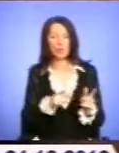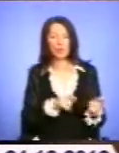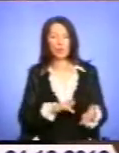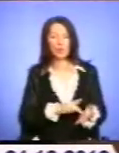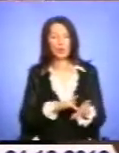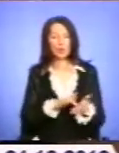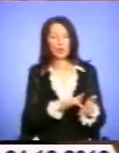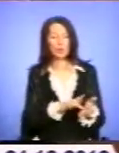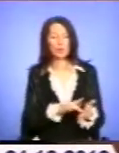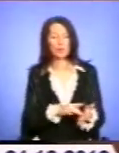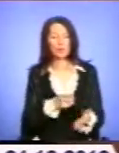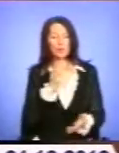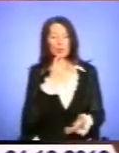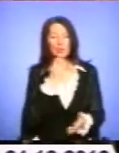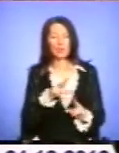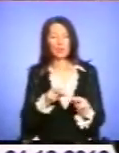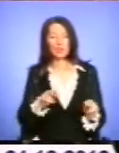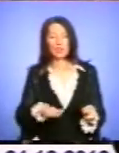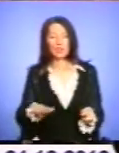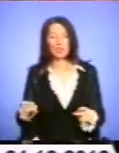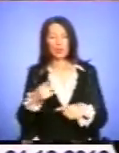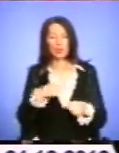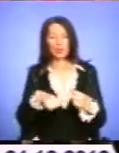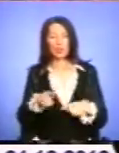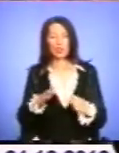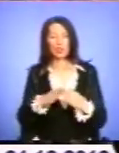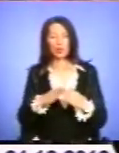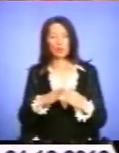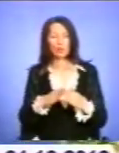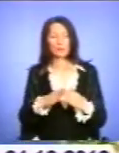екскурсії. Усміхнені і щасливі діти повернулися додому.